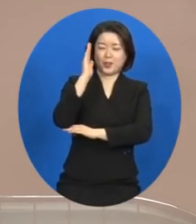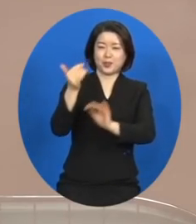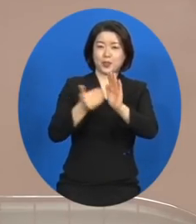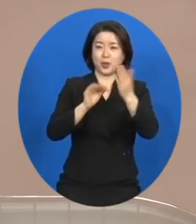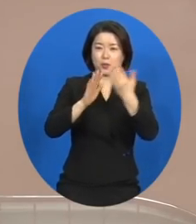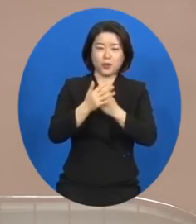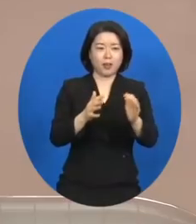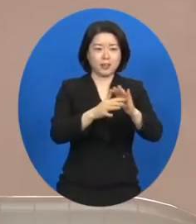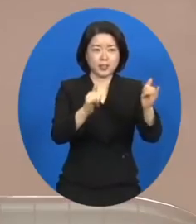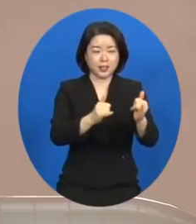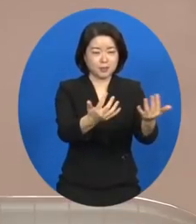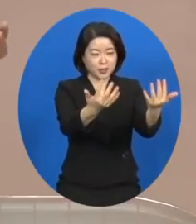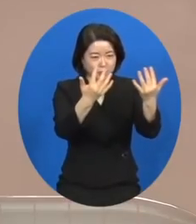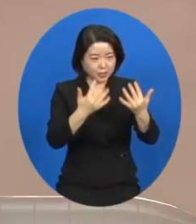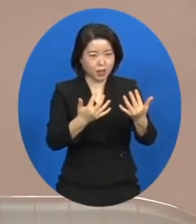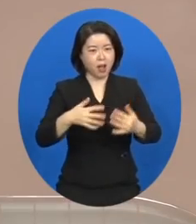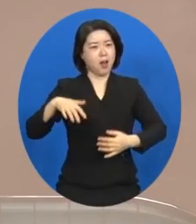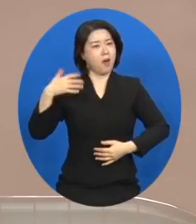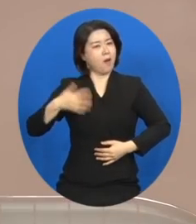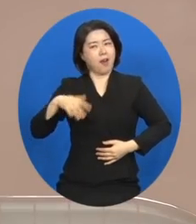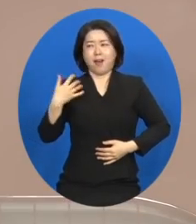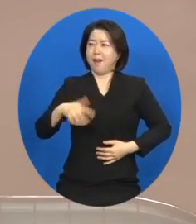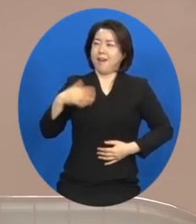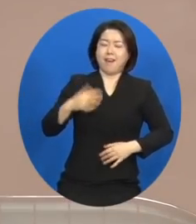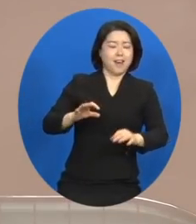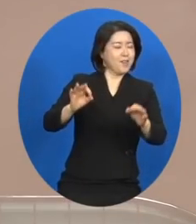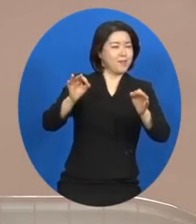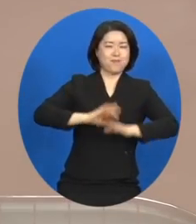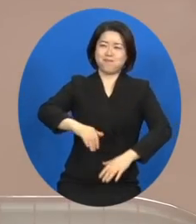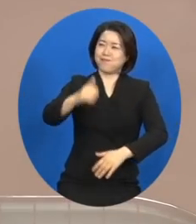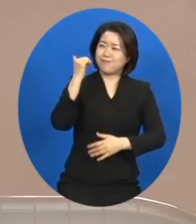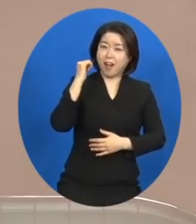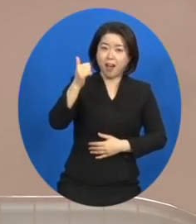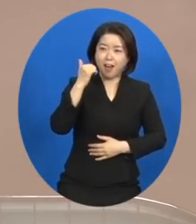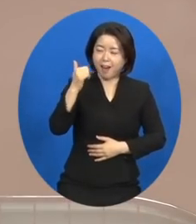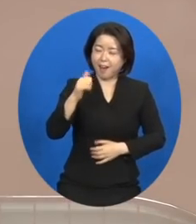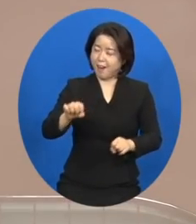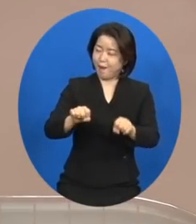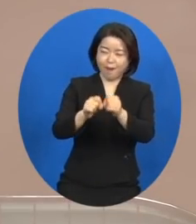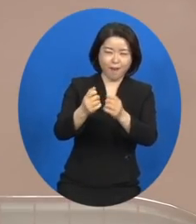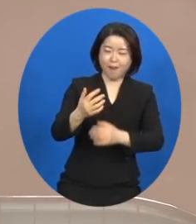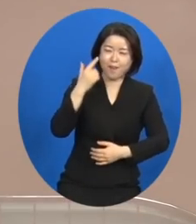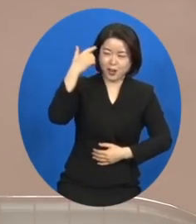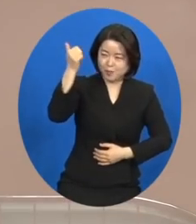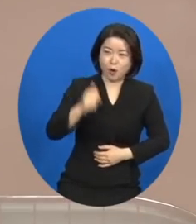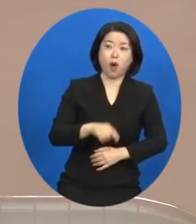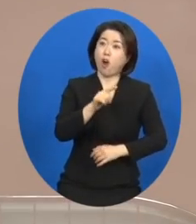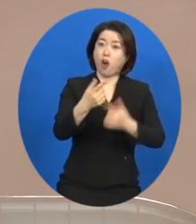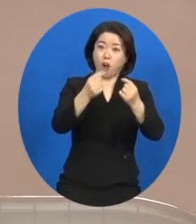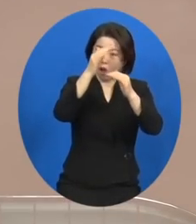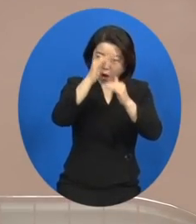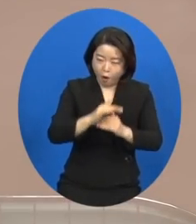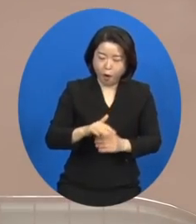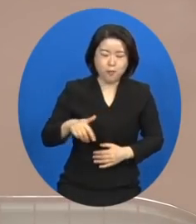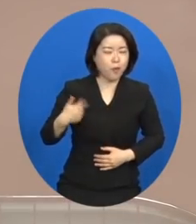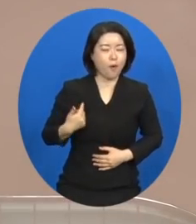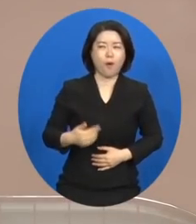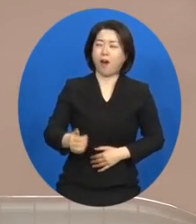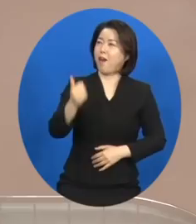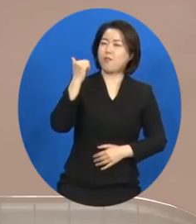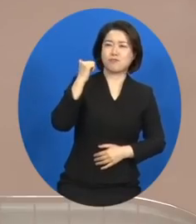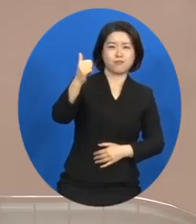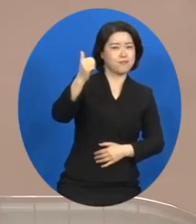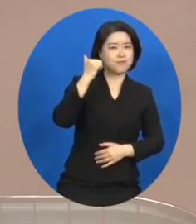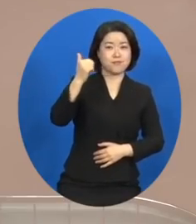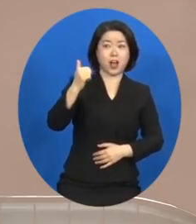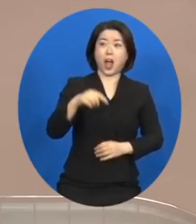겁니다. 와, 놀라는 거야. 막 그리고 뭐 대단합니다. 목사님, 그런 내용이 있는지 몰랐습니다.